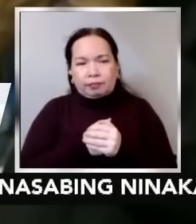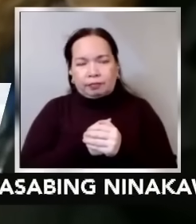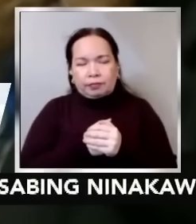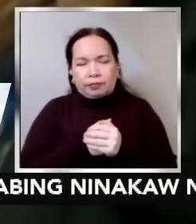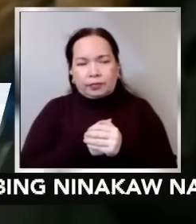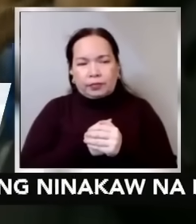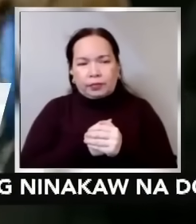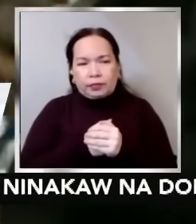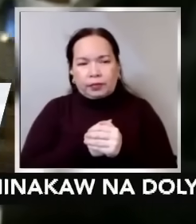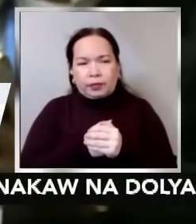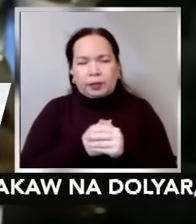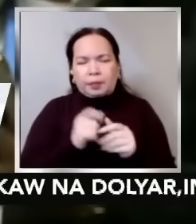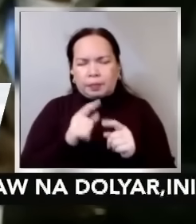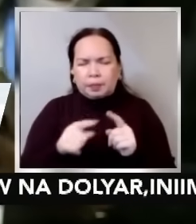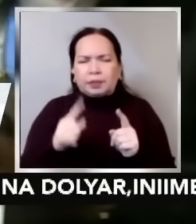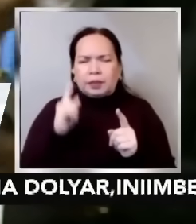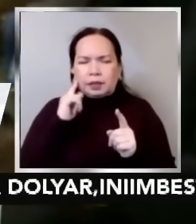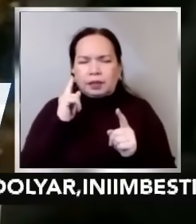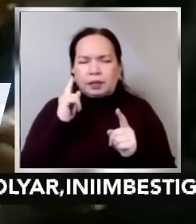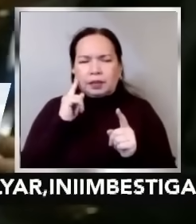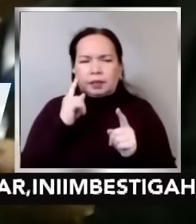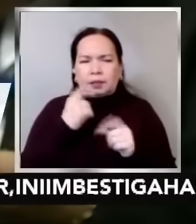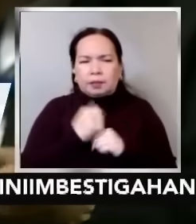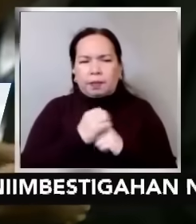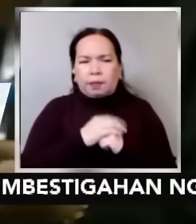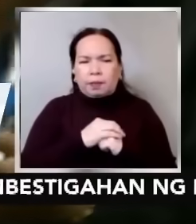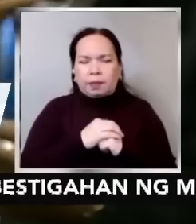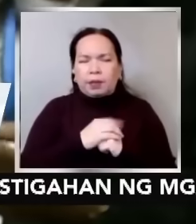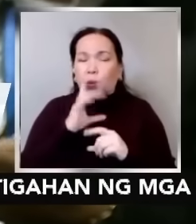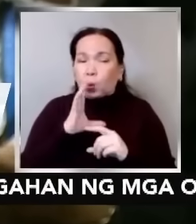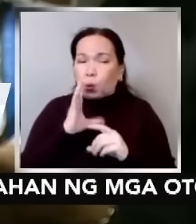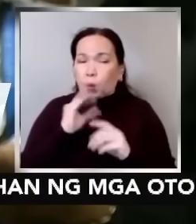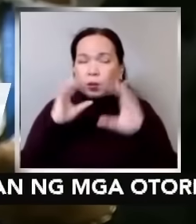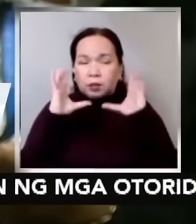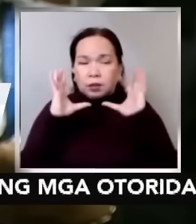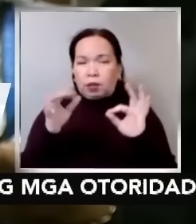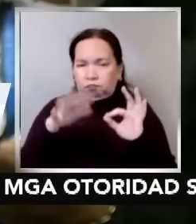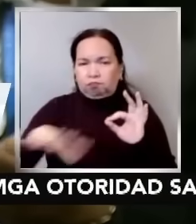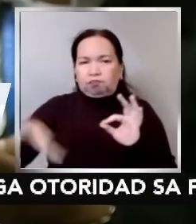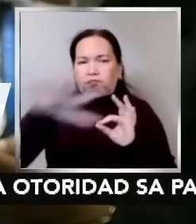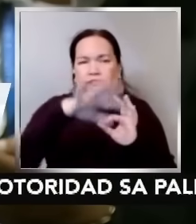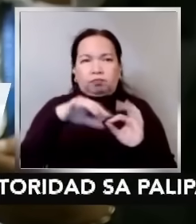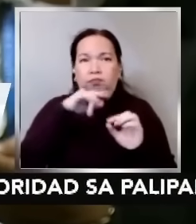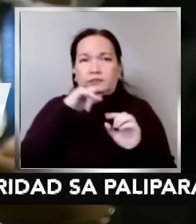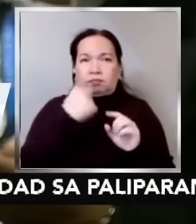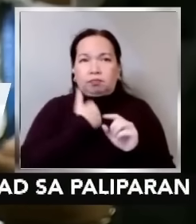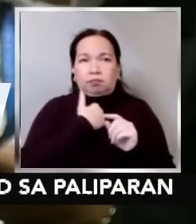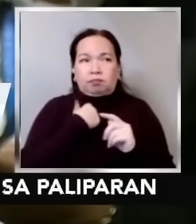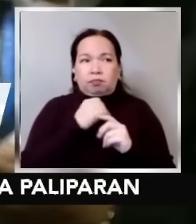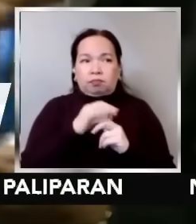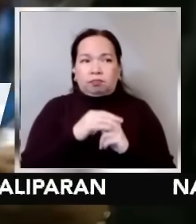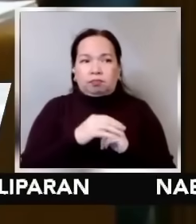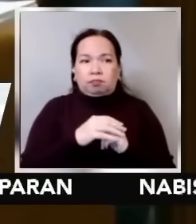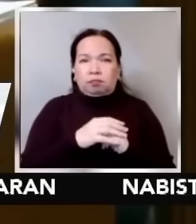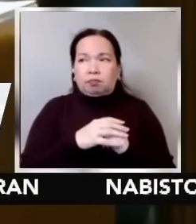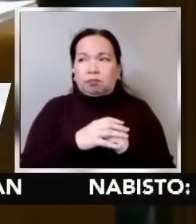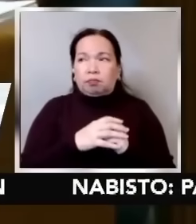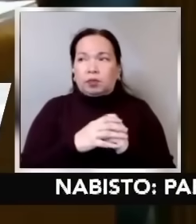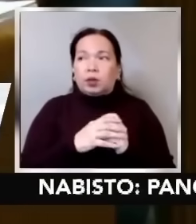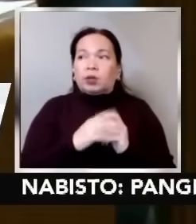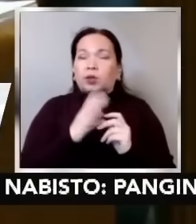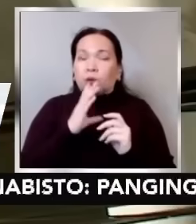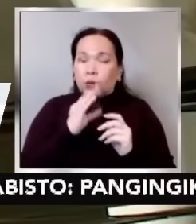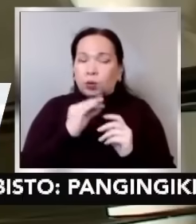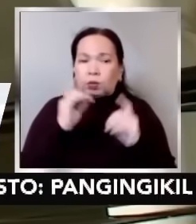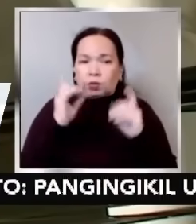would be the decision of the body, whoever makes the motion. I will second